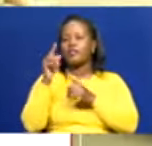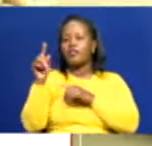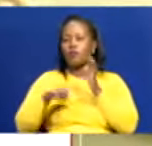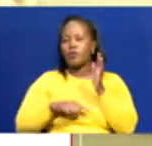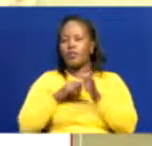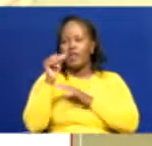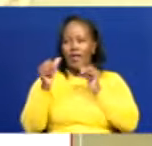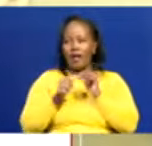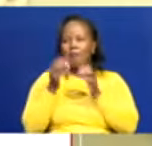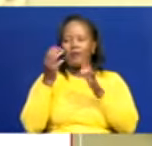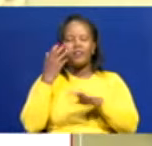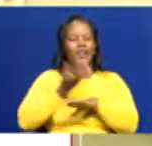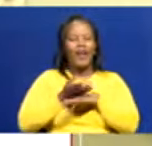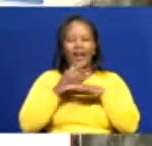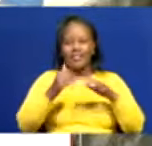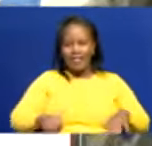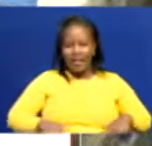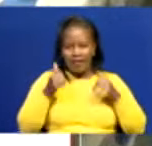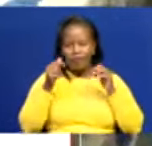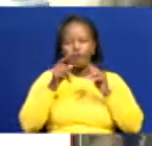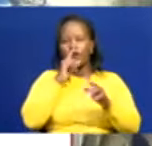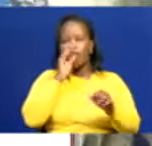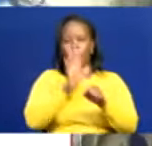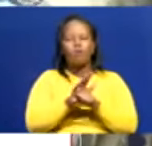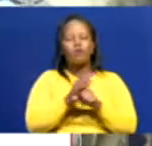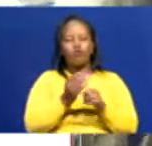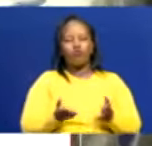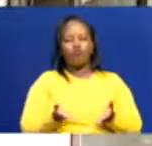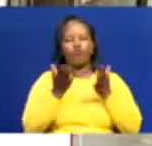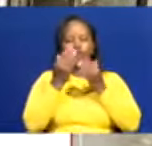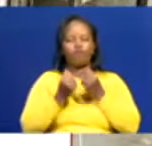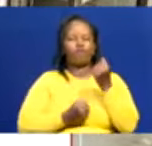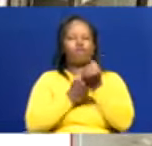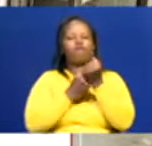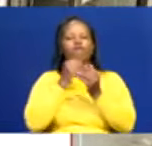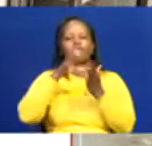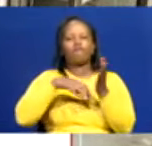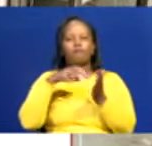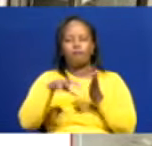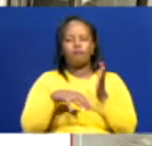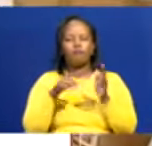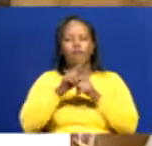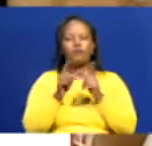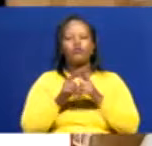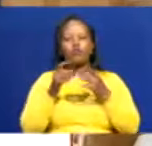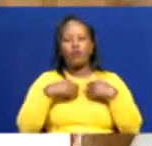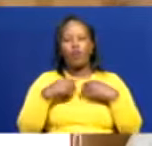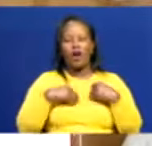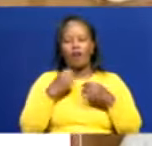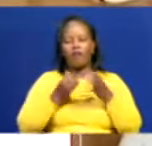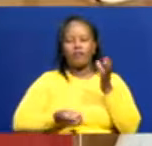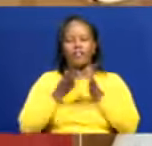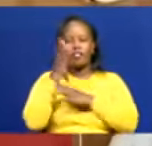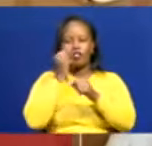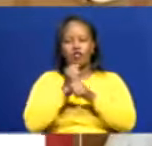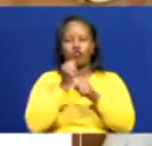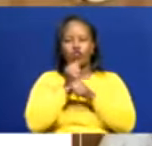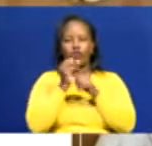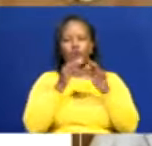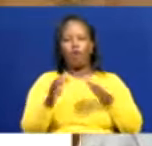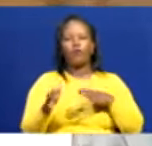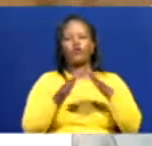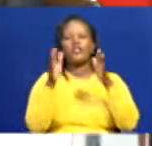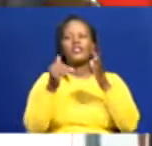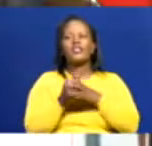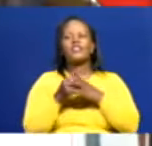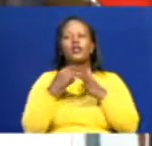the rising cost of living, pledging to boost food production, invest in manufacturing, and create job opportunities. Tuko na